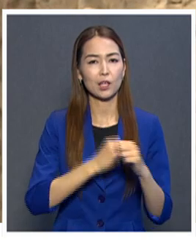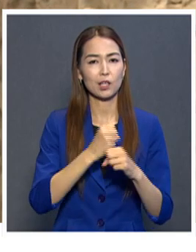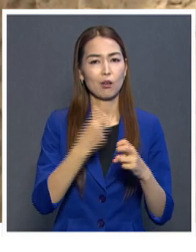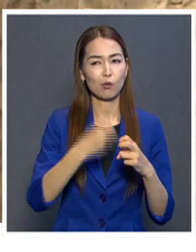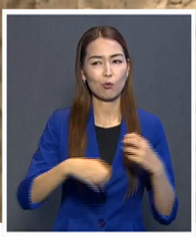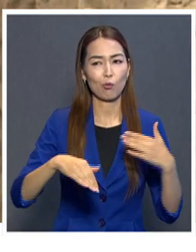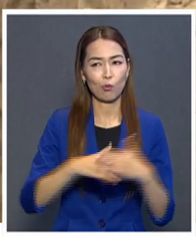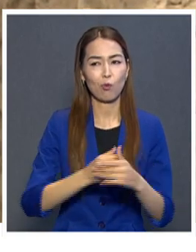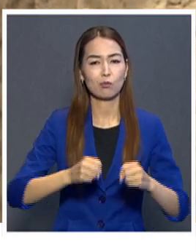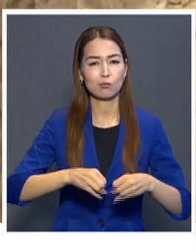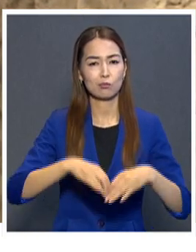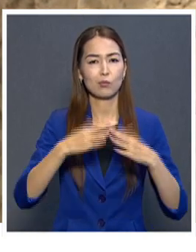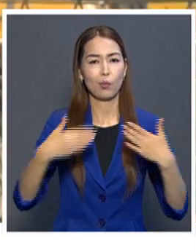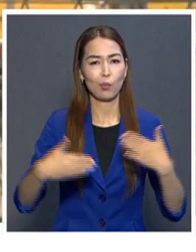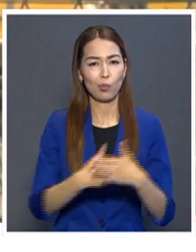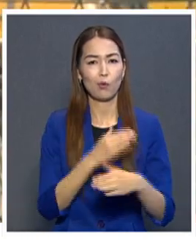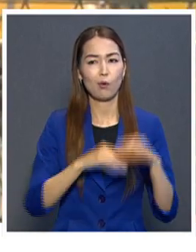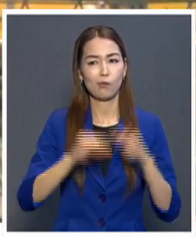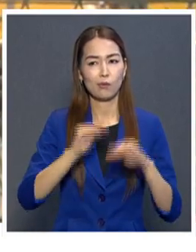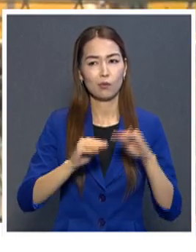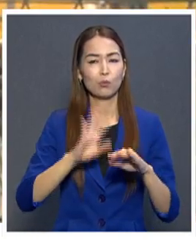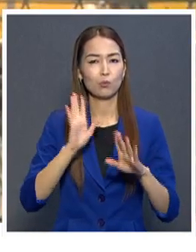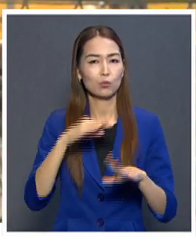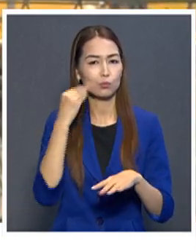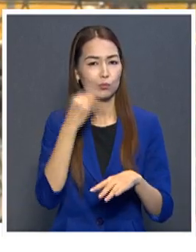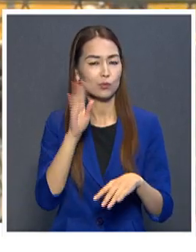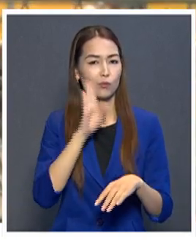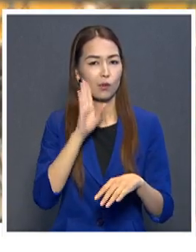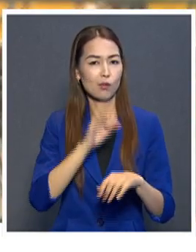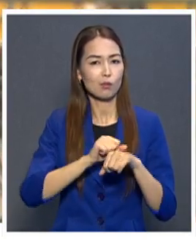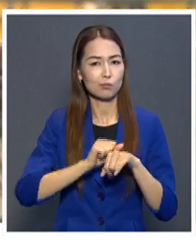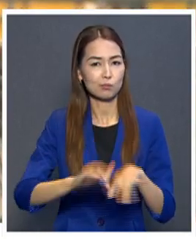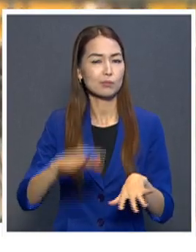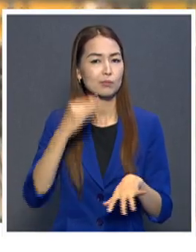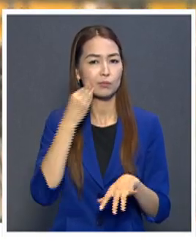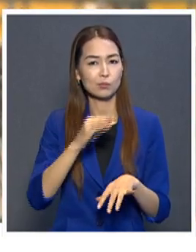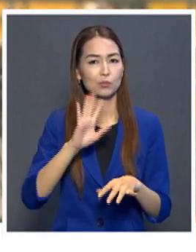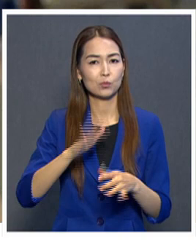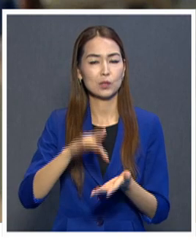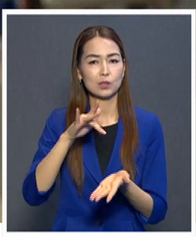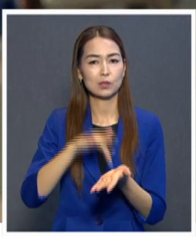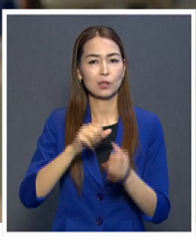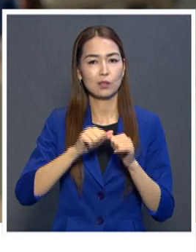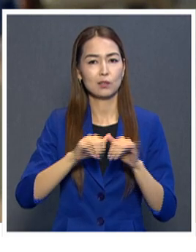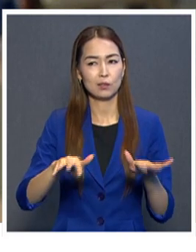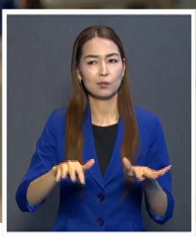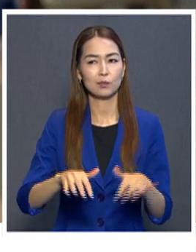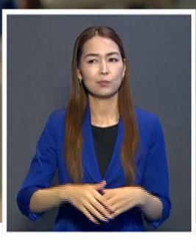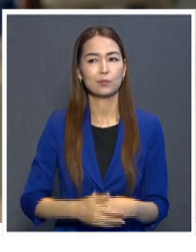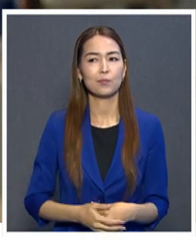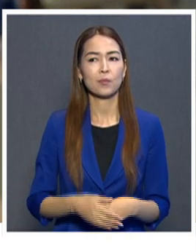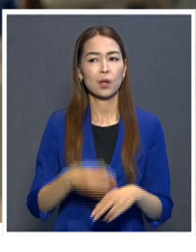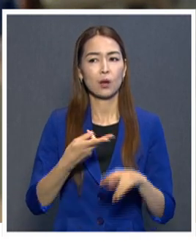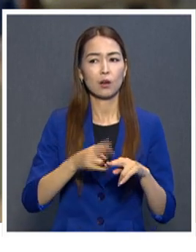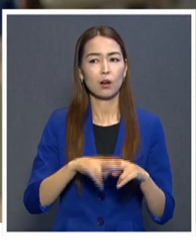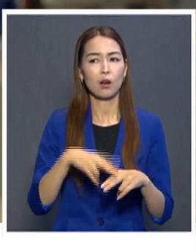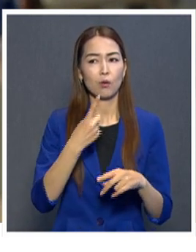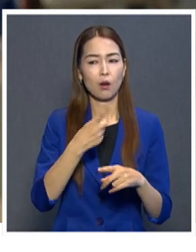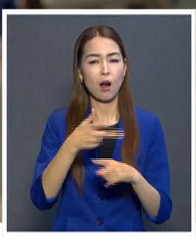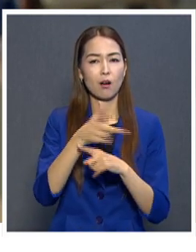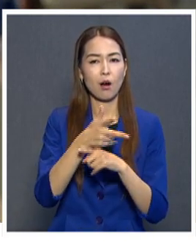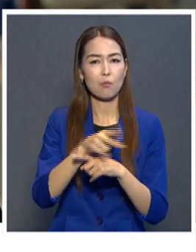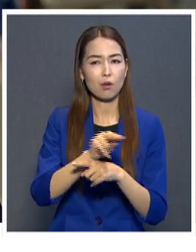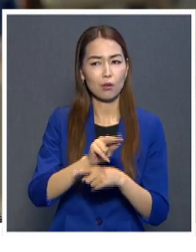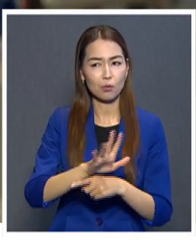жатыр. Бекітілген кестеге сай, бұл уақытта осыған дейін іске қосылғандары жұмыс істеп тұрады. Бір лобсымыз артық, одан кейін камераның